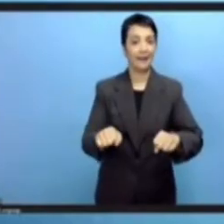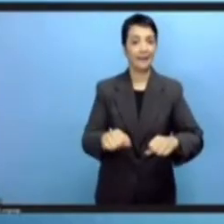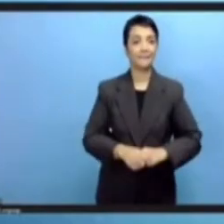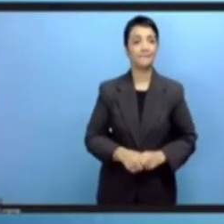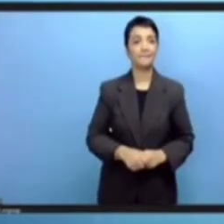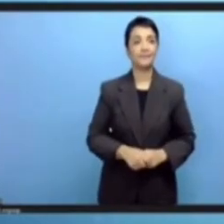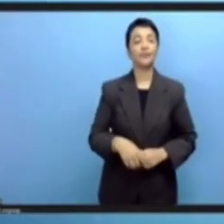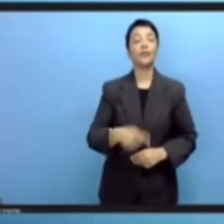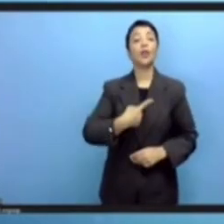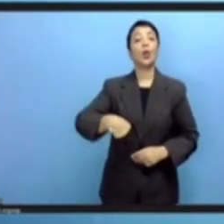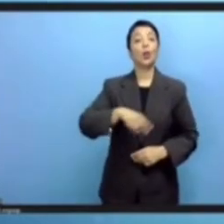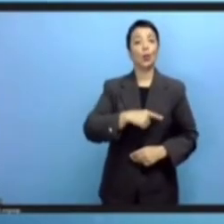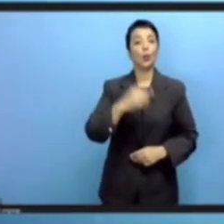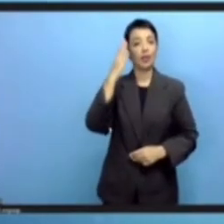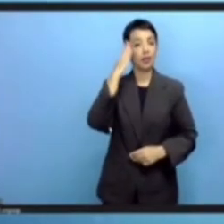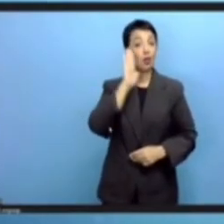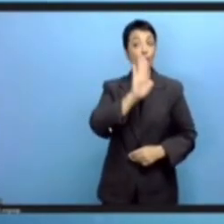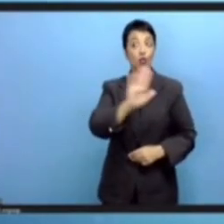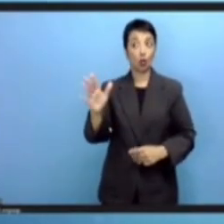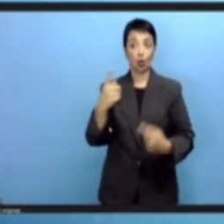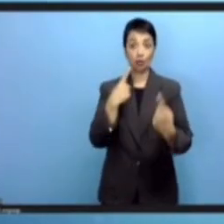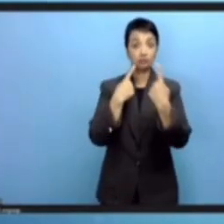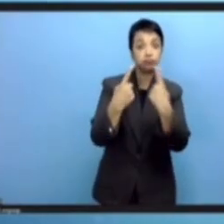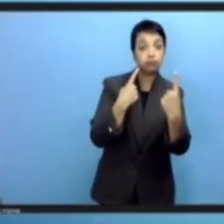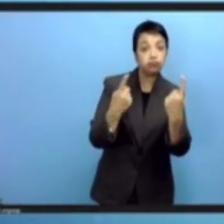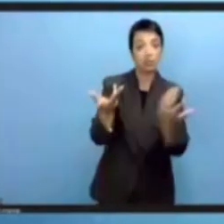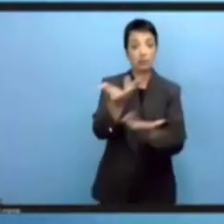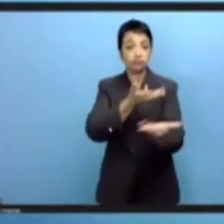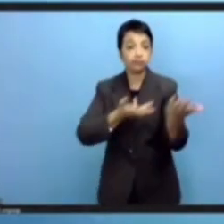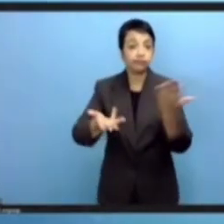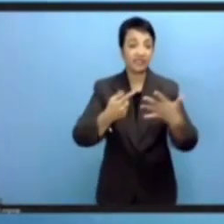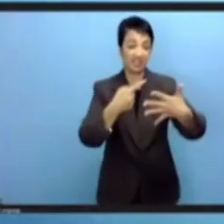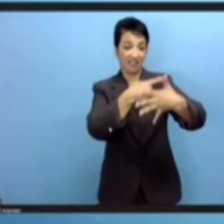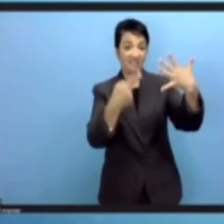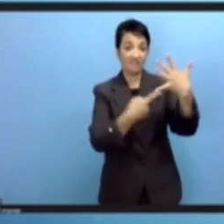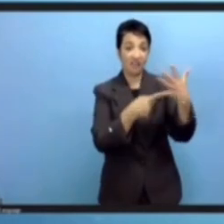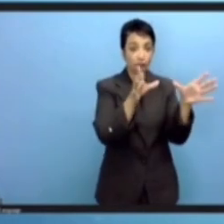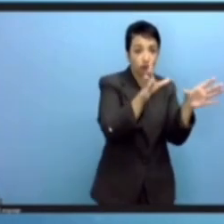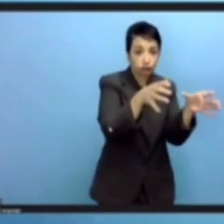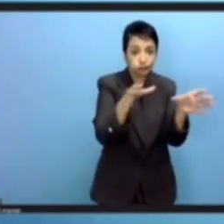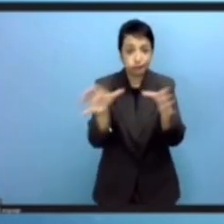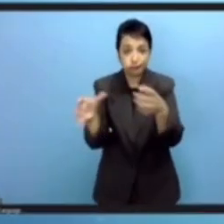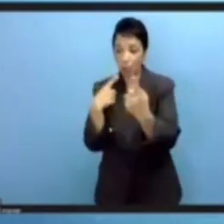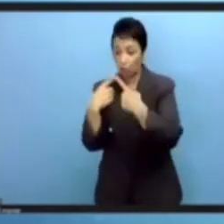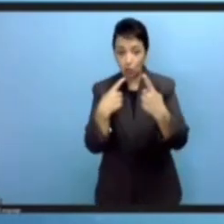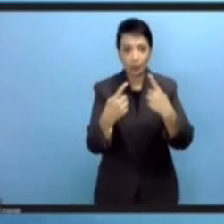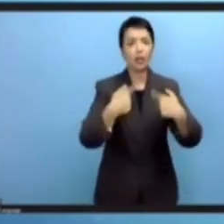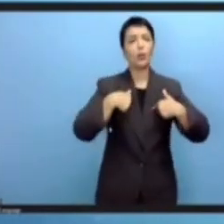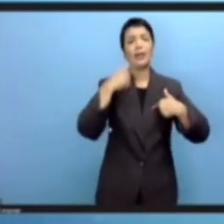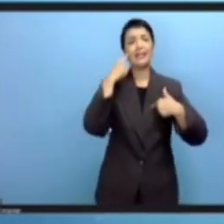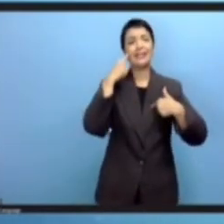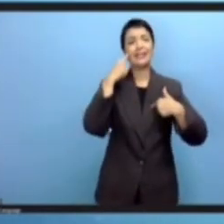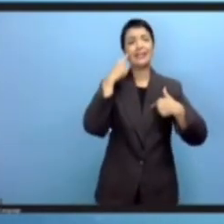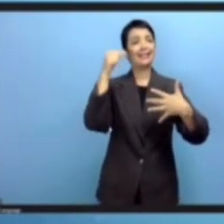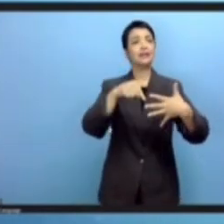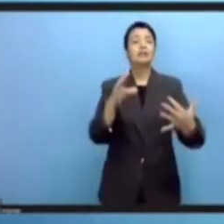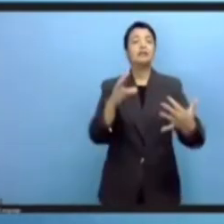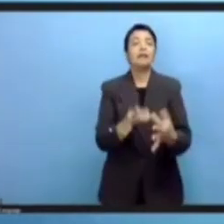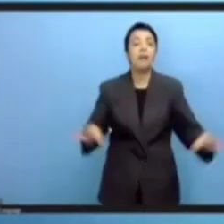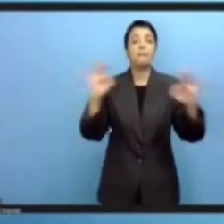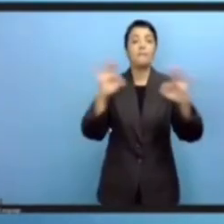le pacte et qui seront traités dans ce document. Donc le résultat de vos délibérations sera